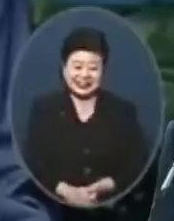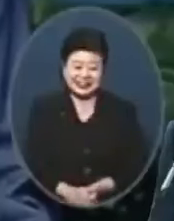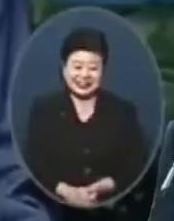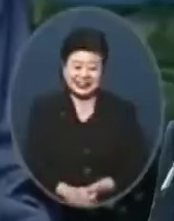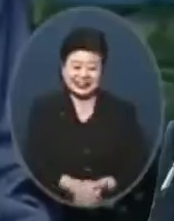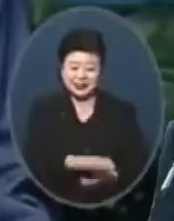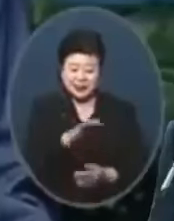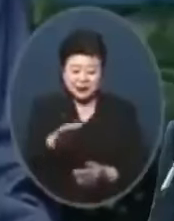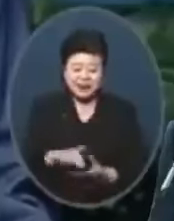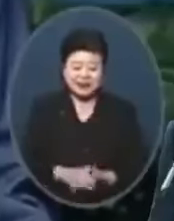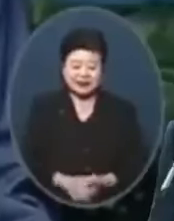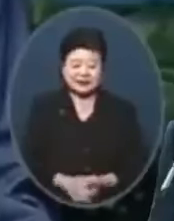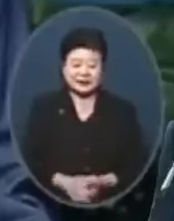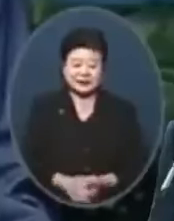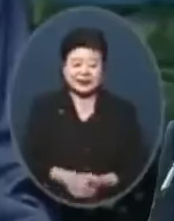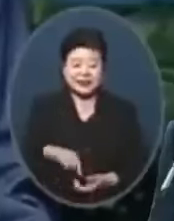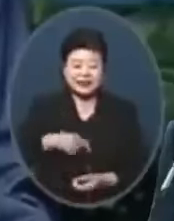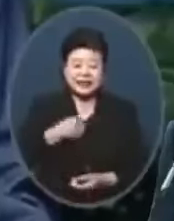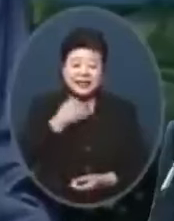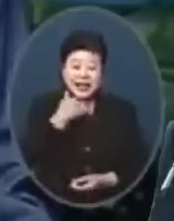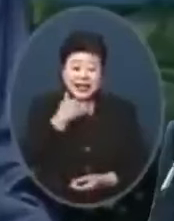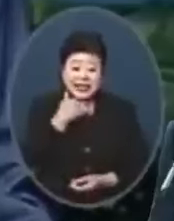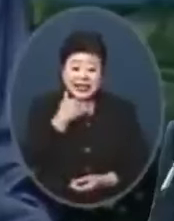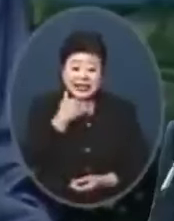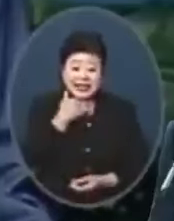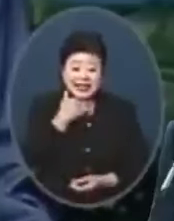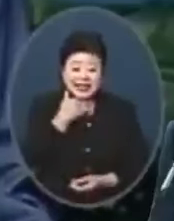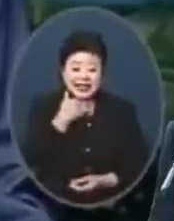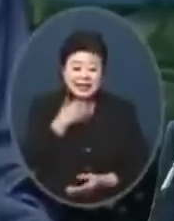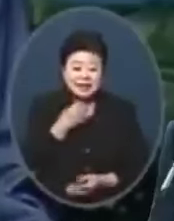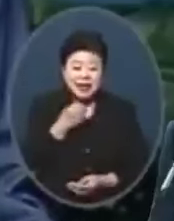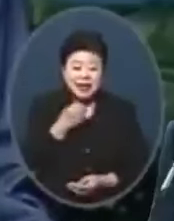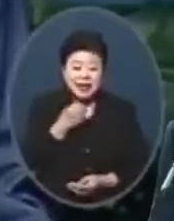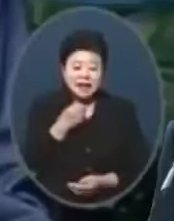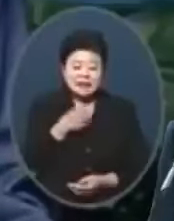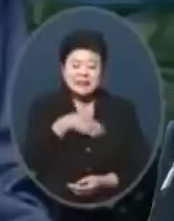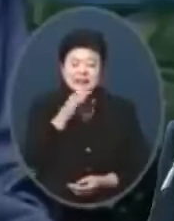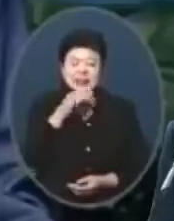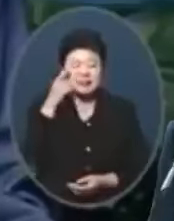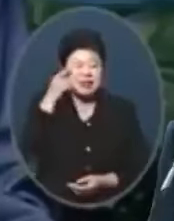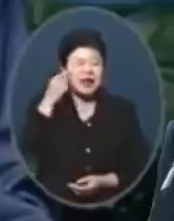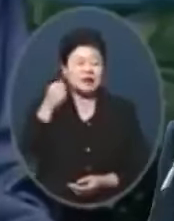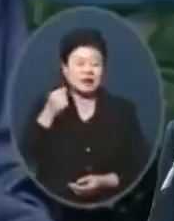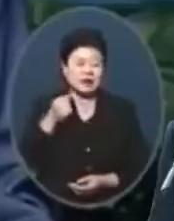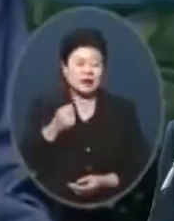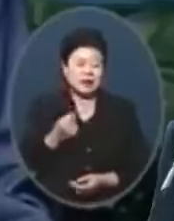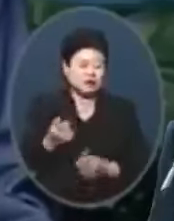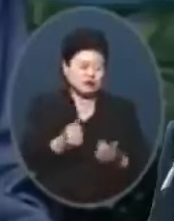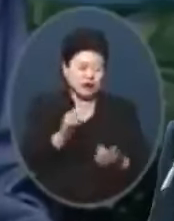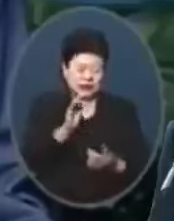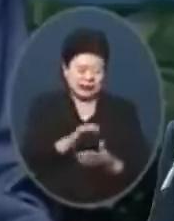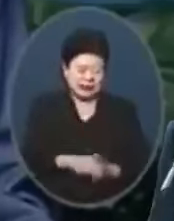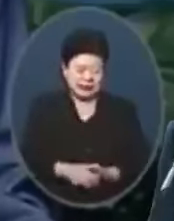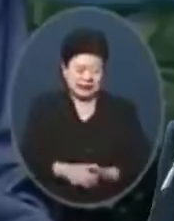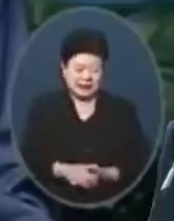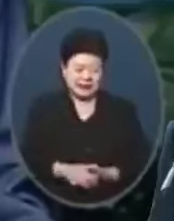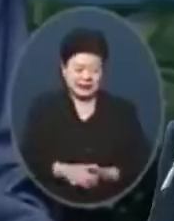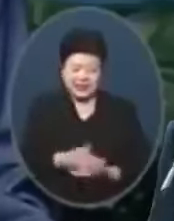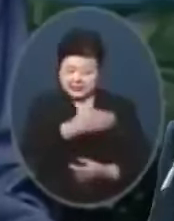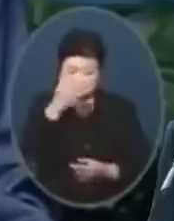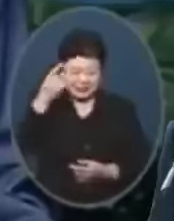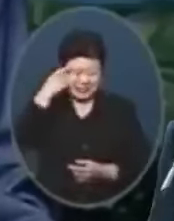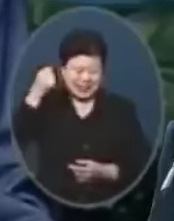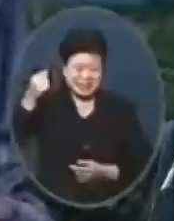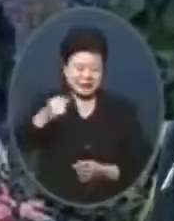우리가 이야기한 자기가 나이가 많이 들었다고 생각하면 안 됩니다. 잠언서